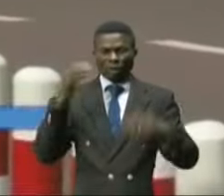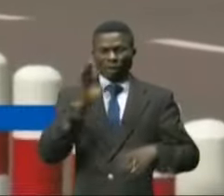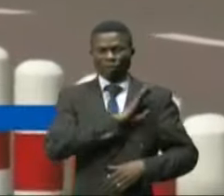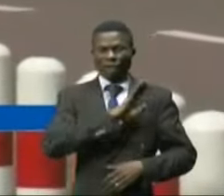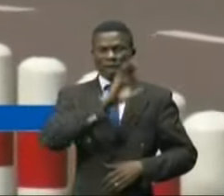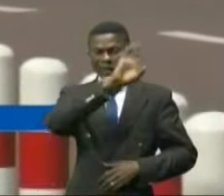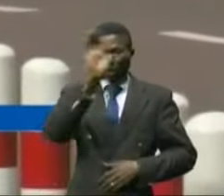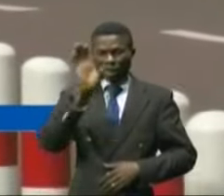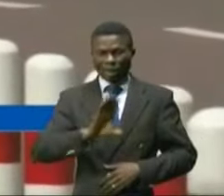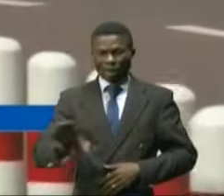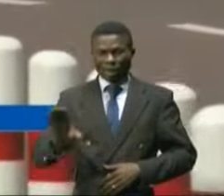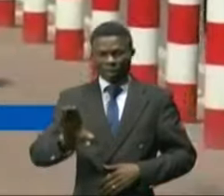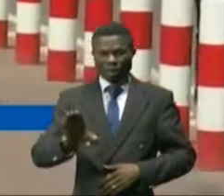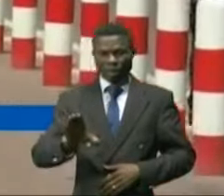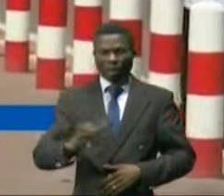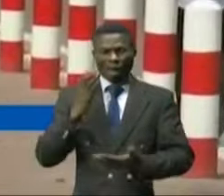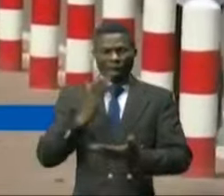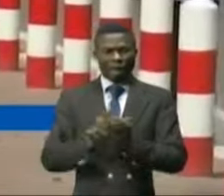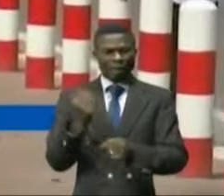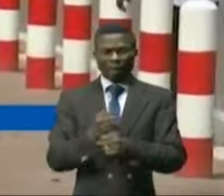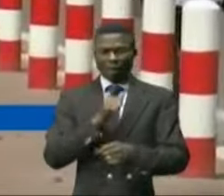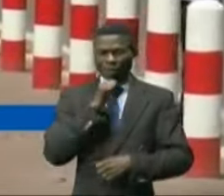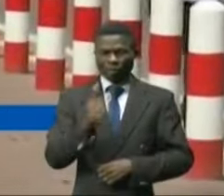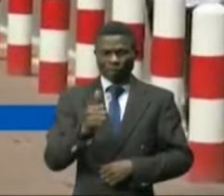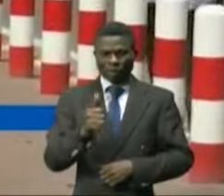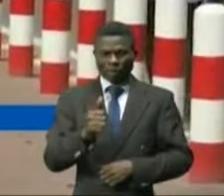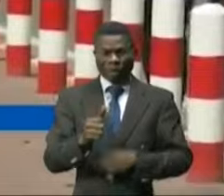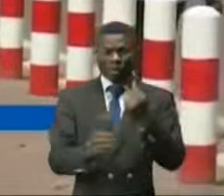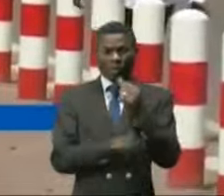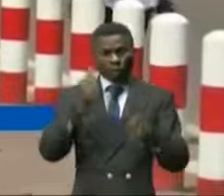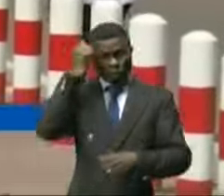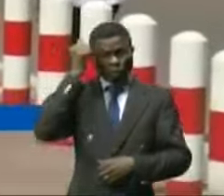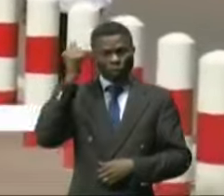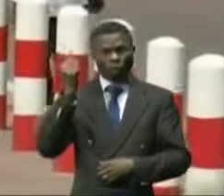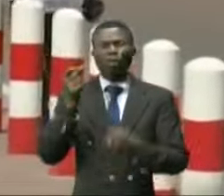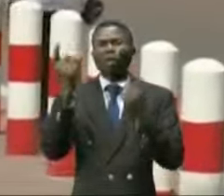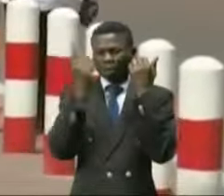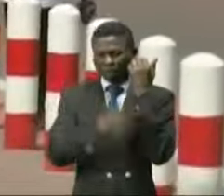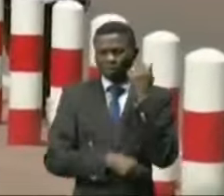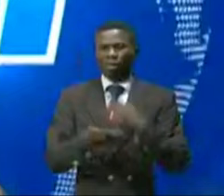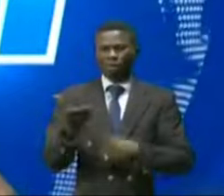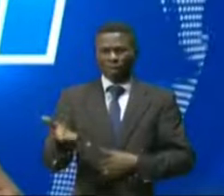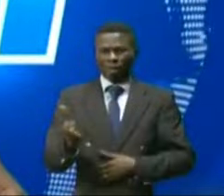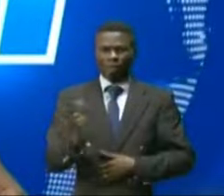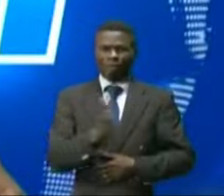municipale ne compte pas lâcher prise. Les récalcitrants feront face à la loi.